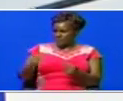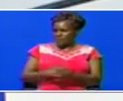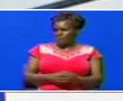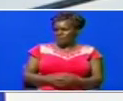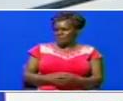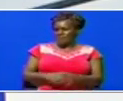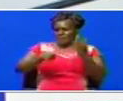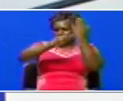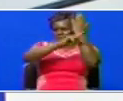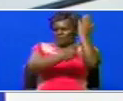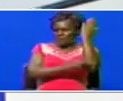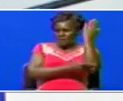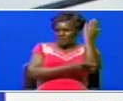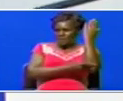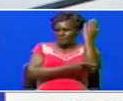Kirinyaga,